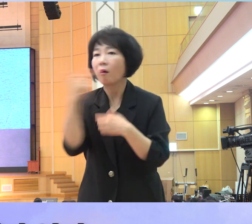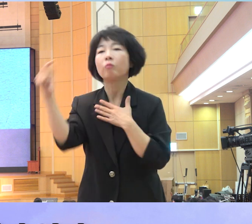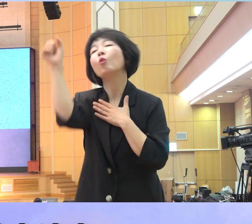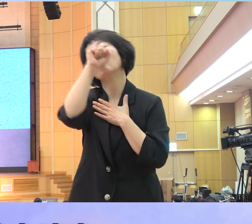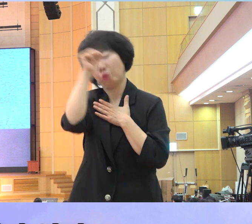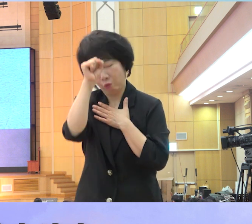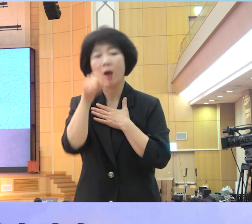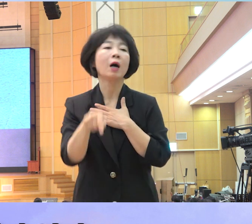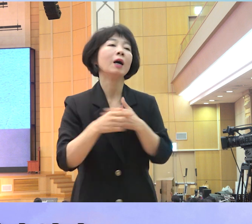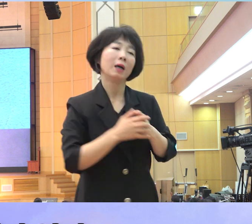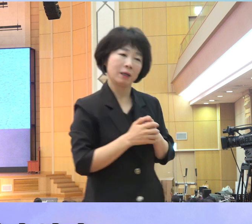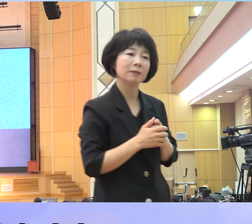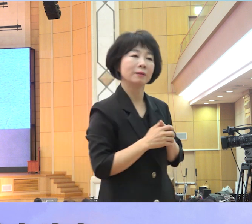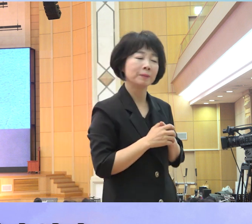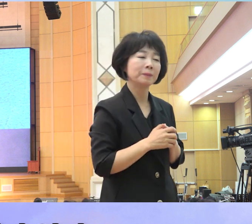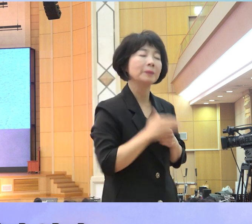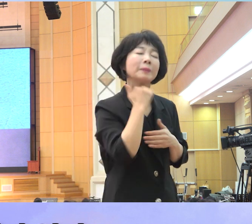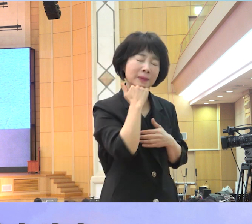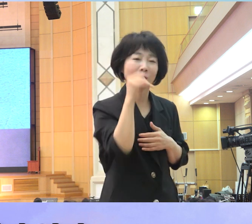아멘.